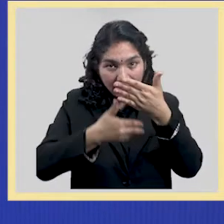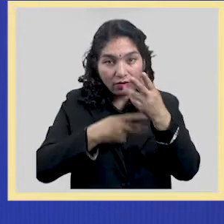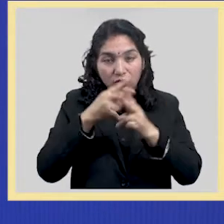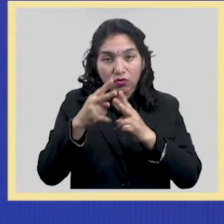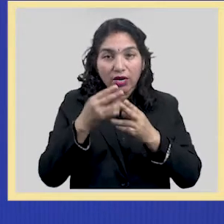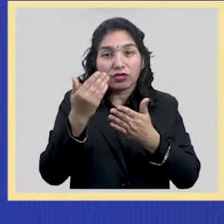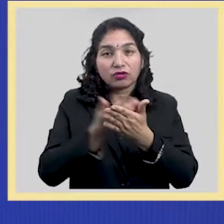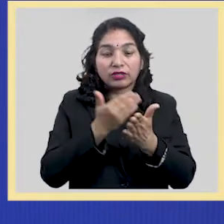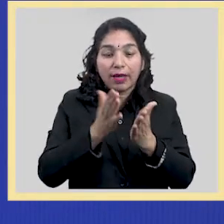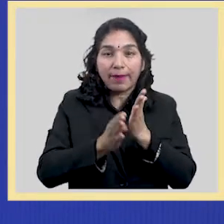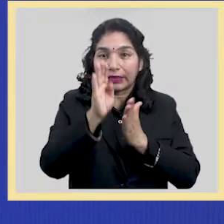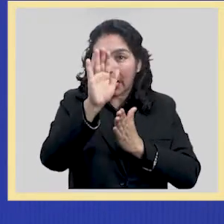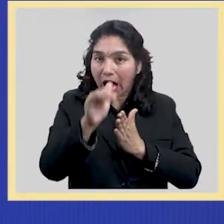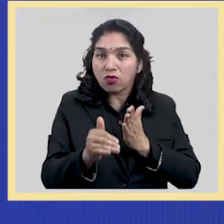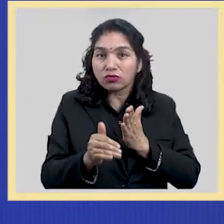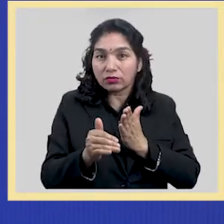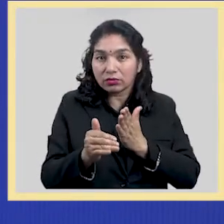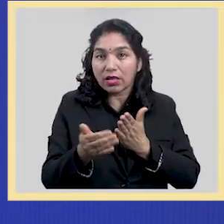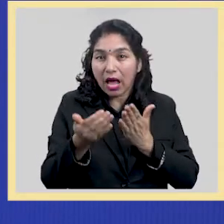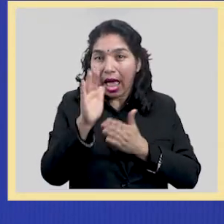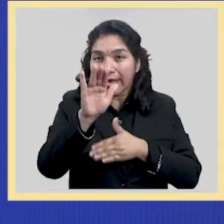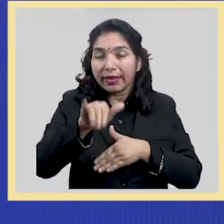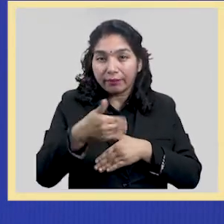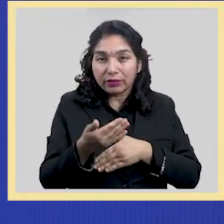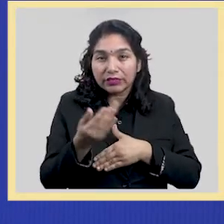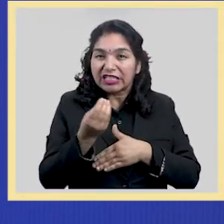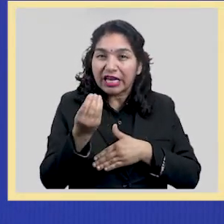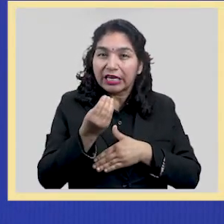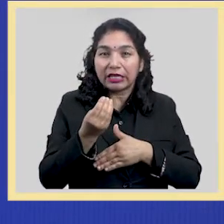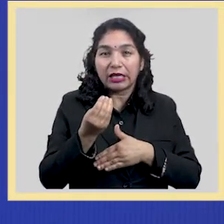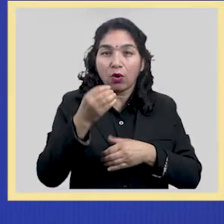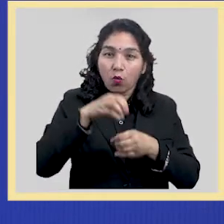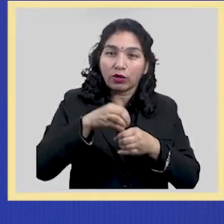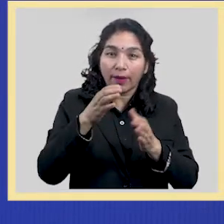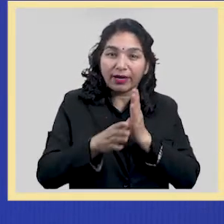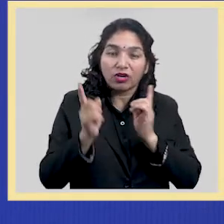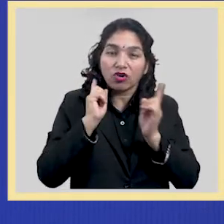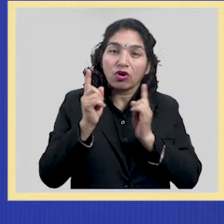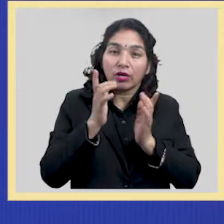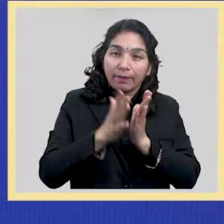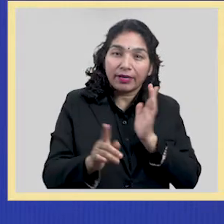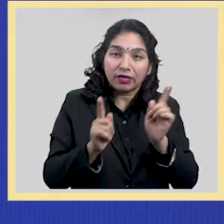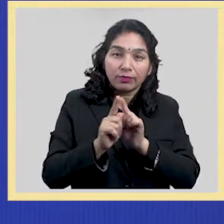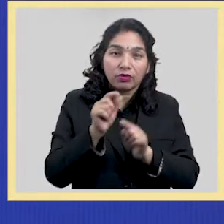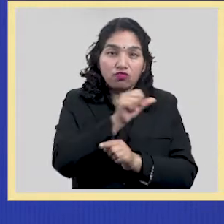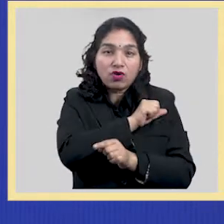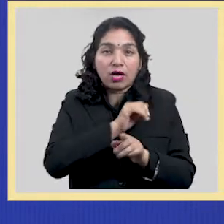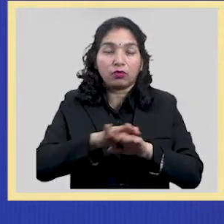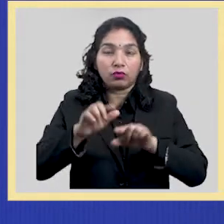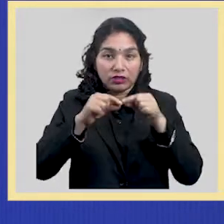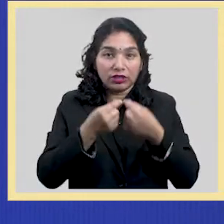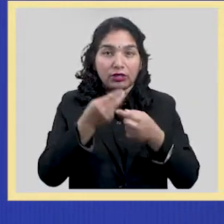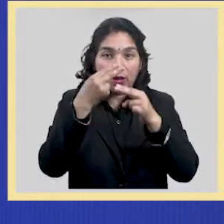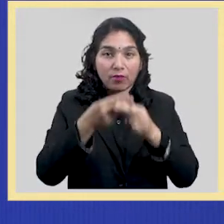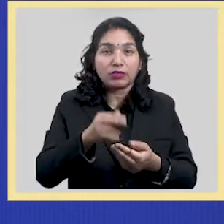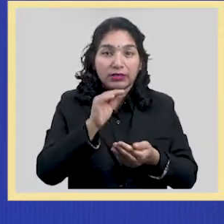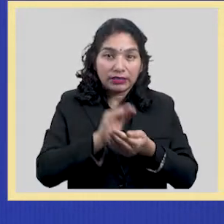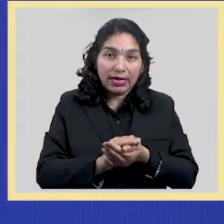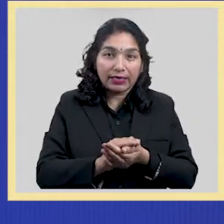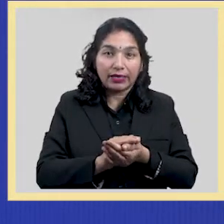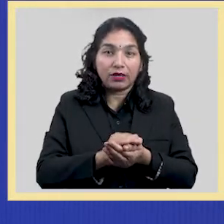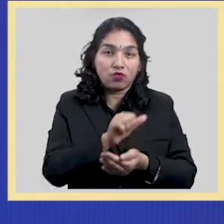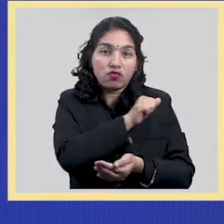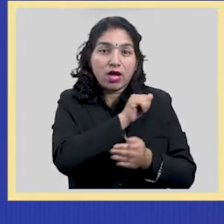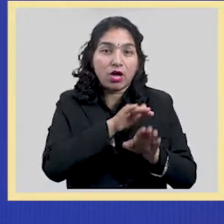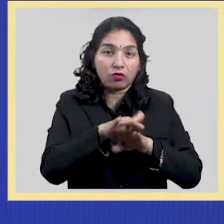तथ्याङ्क कुराहरू अब संस्था मार्फत आउला, आइसकेपछि केही न केही एउटा चाहिँ वडा मार्फत नगर मार्फत पनि उहाँहरूको क्षेत्रमा चाहिँ बजेट राखिदिएर